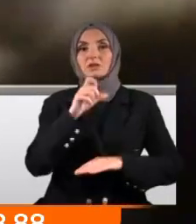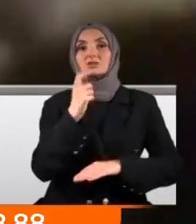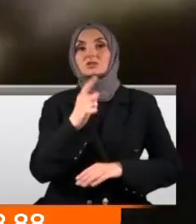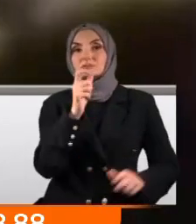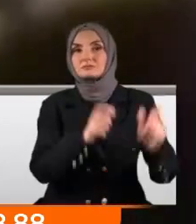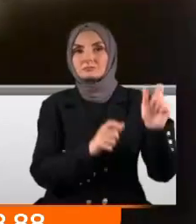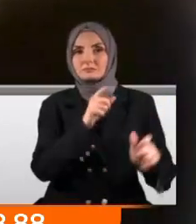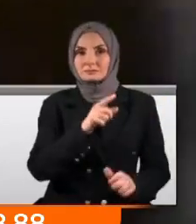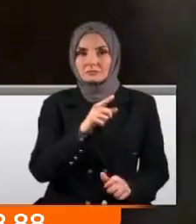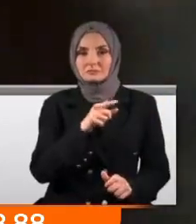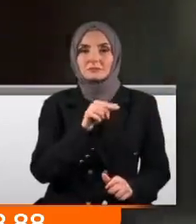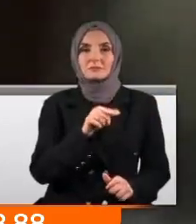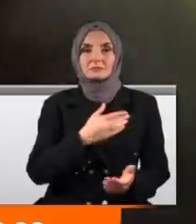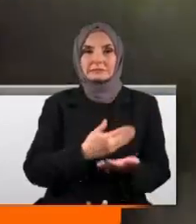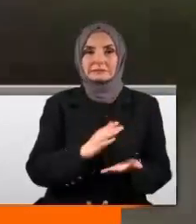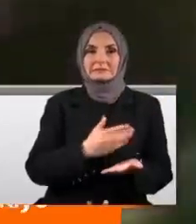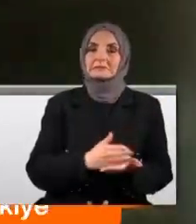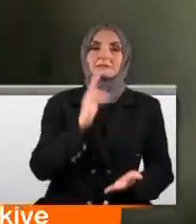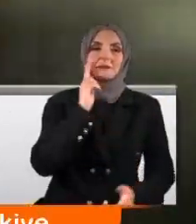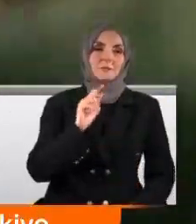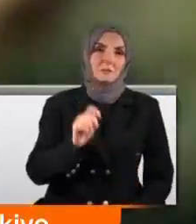Hadi. Hadi.